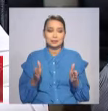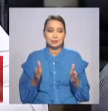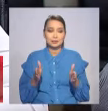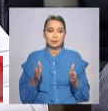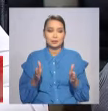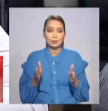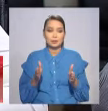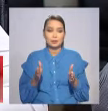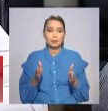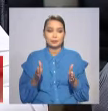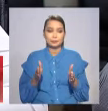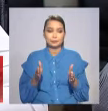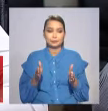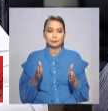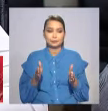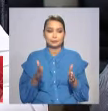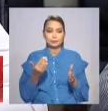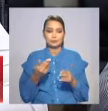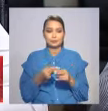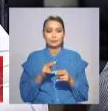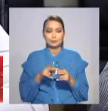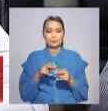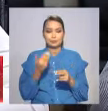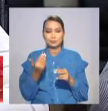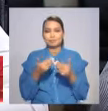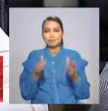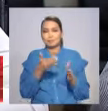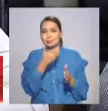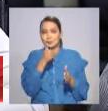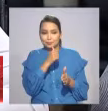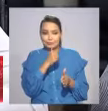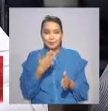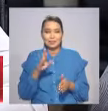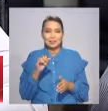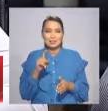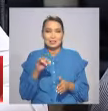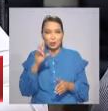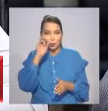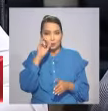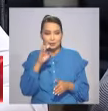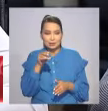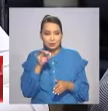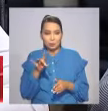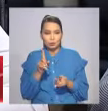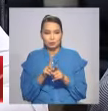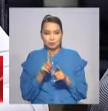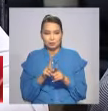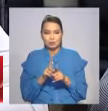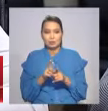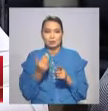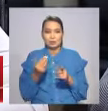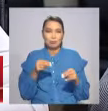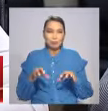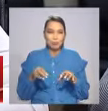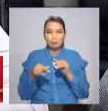в вопросах, ну, то есть цифра — это сразу нет коррупции, сразу нет другим каким-то мошенничеству и